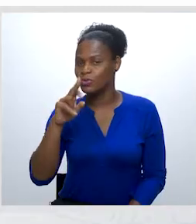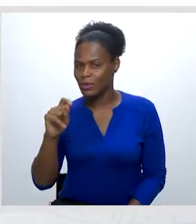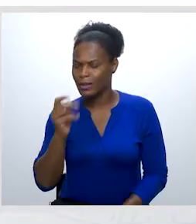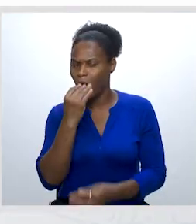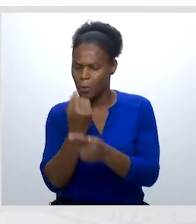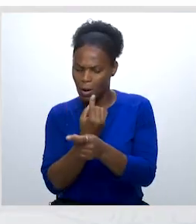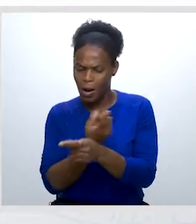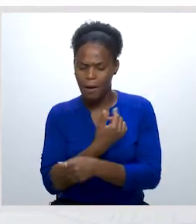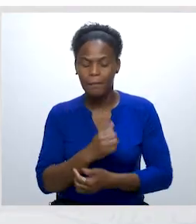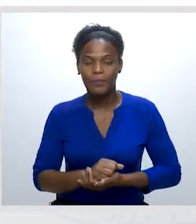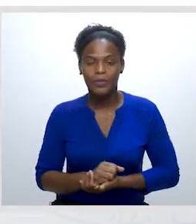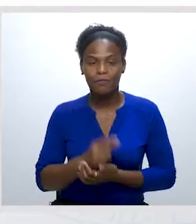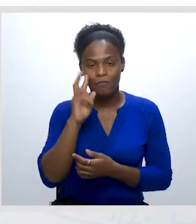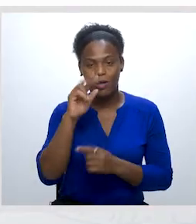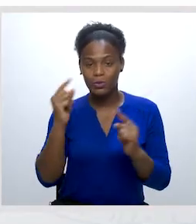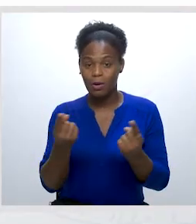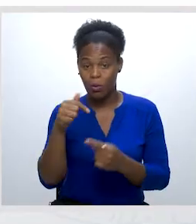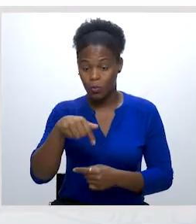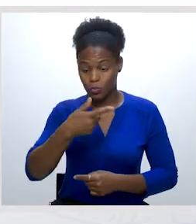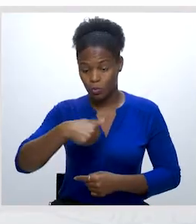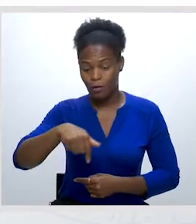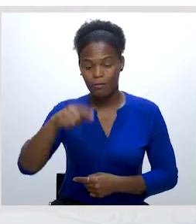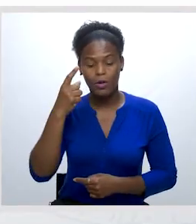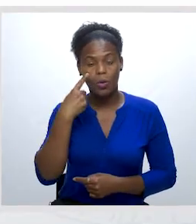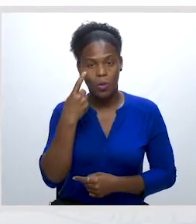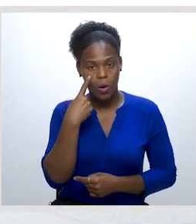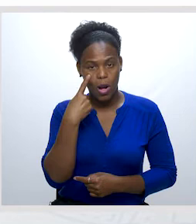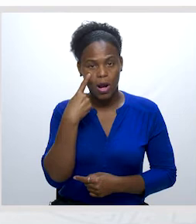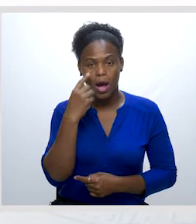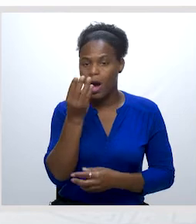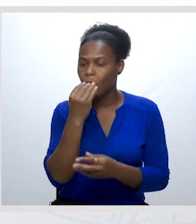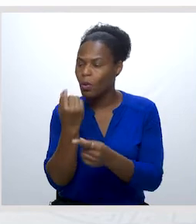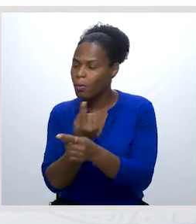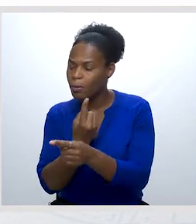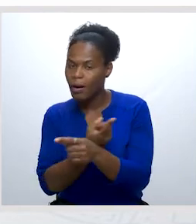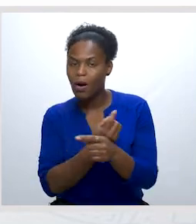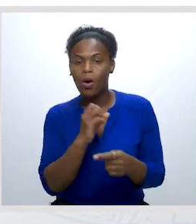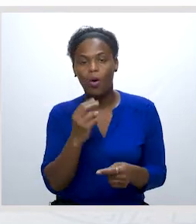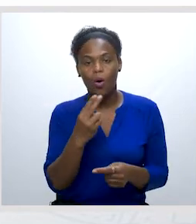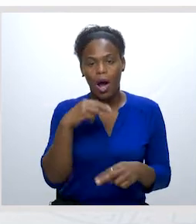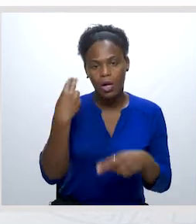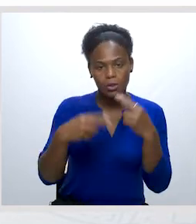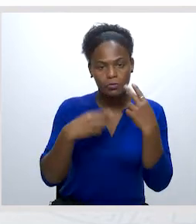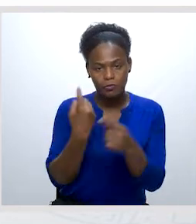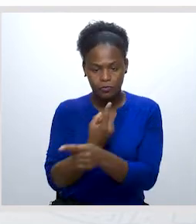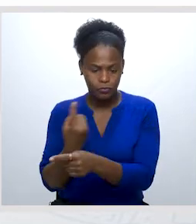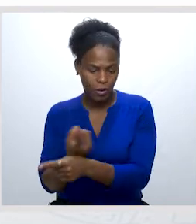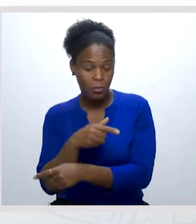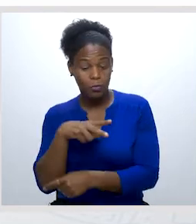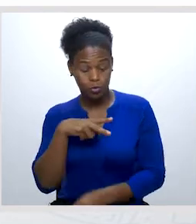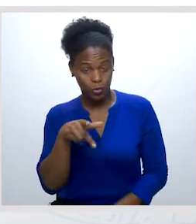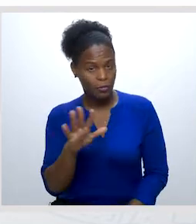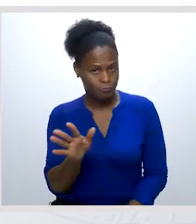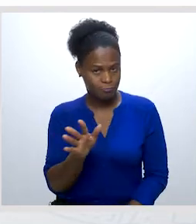sommaire. Aujourd'hui, nous allons connaître les repas ou as refeições en portugais,